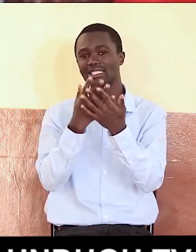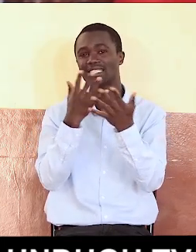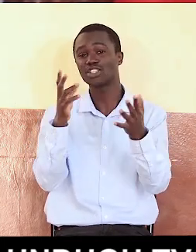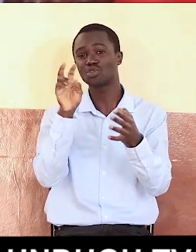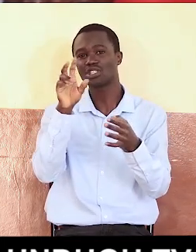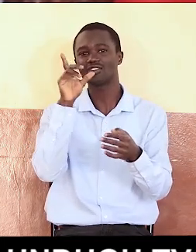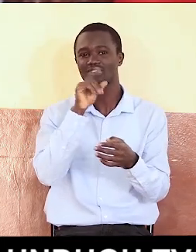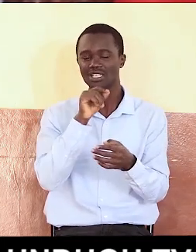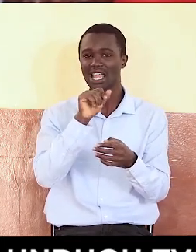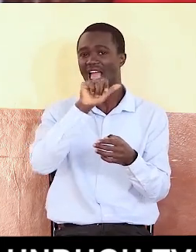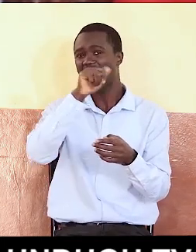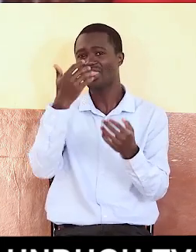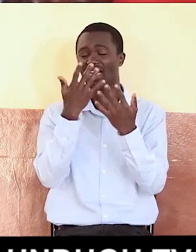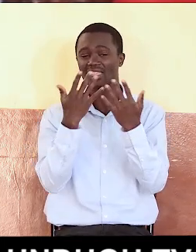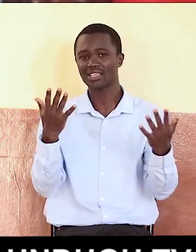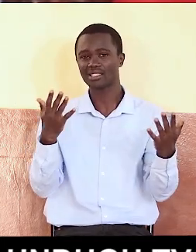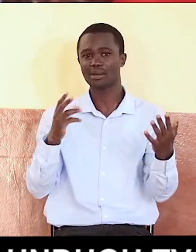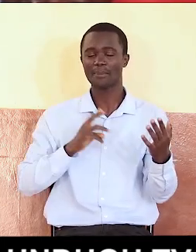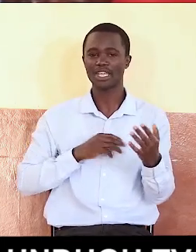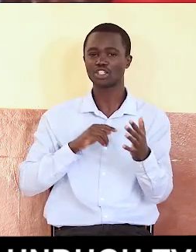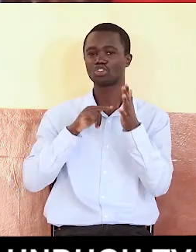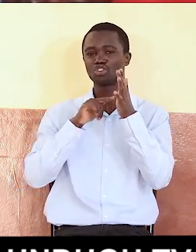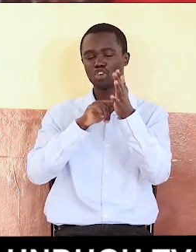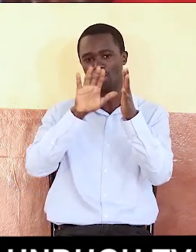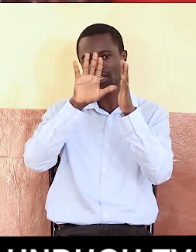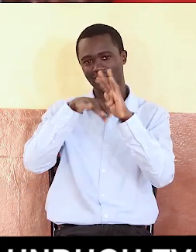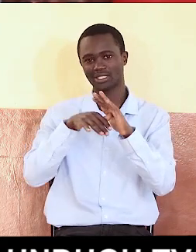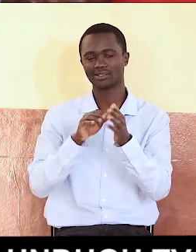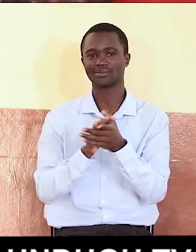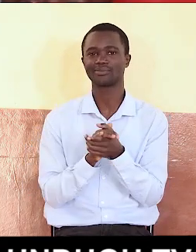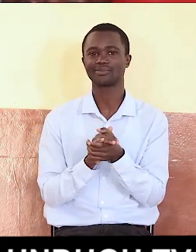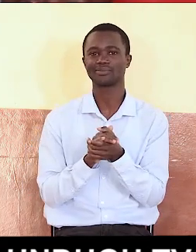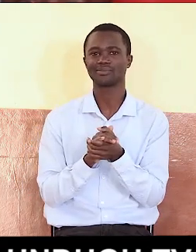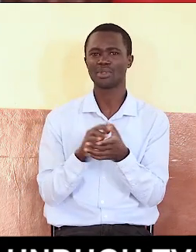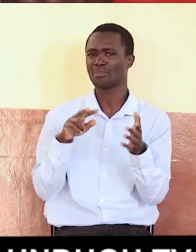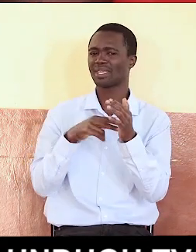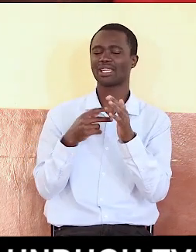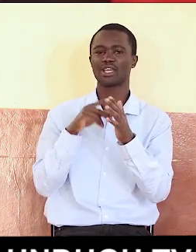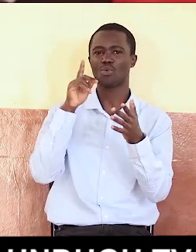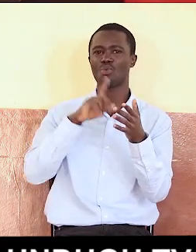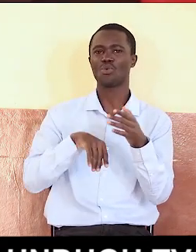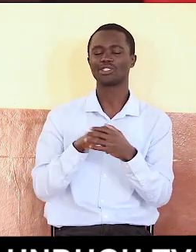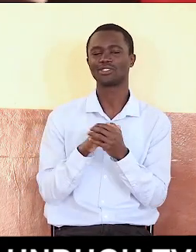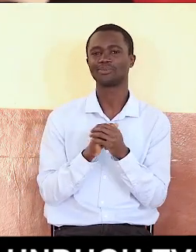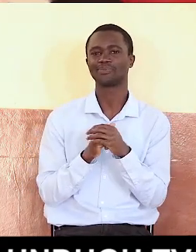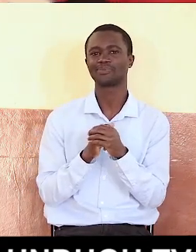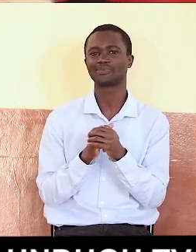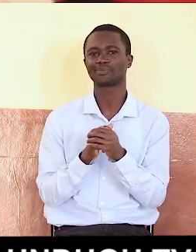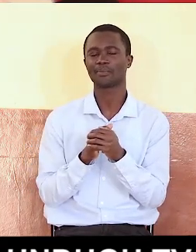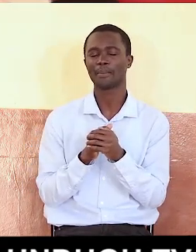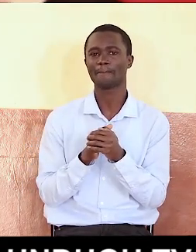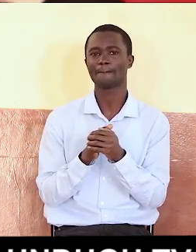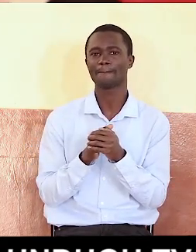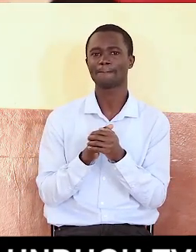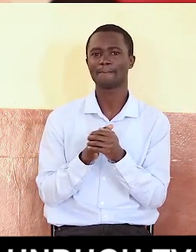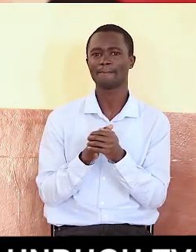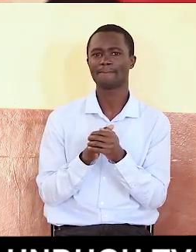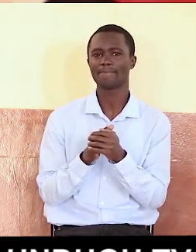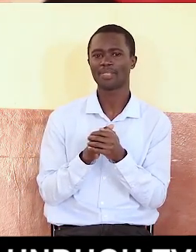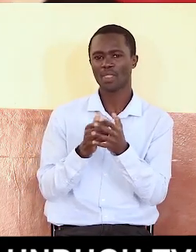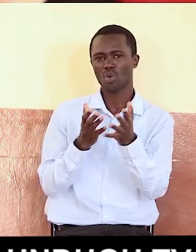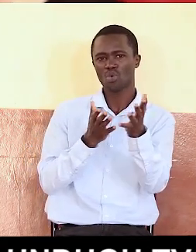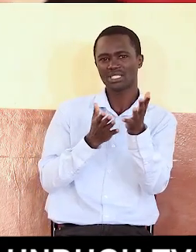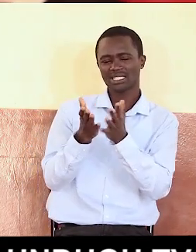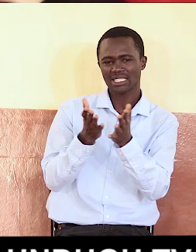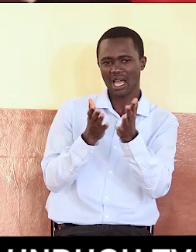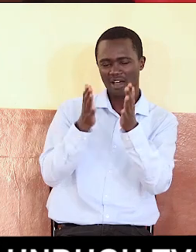yale nitakaodhihirisha kwako. Hiyo inamaanisha ya kwamba mtumishi na